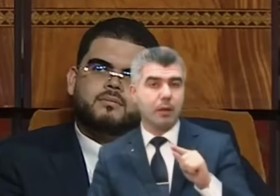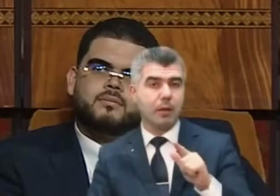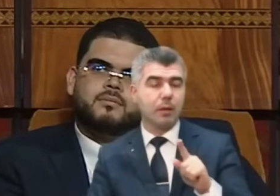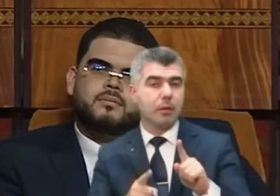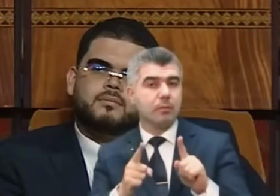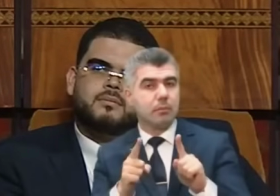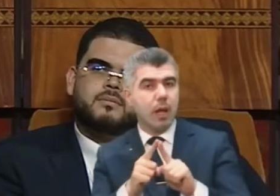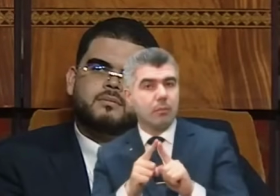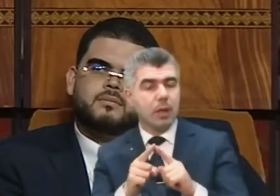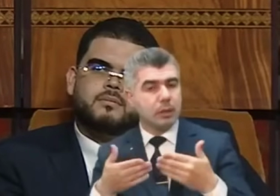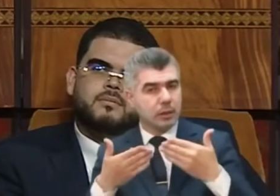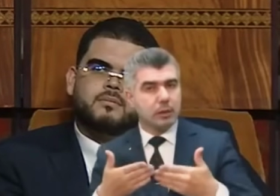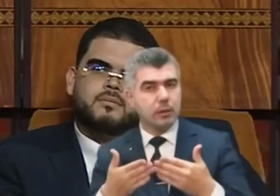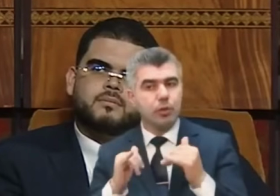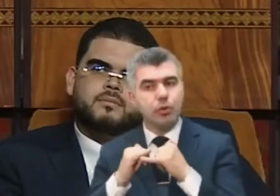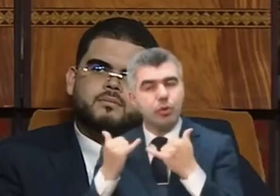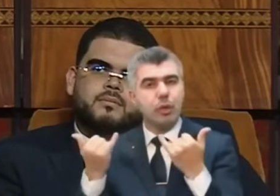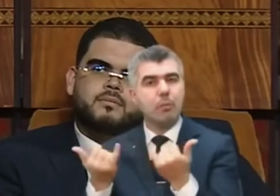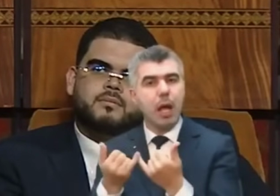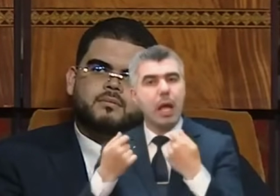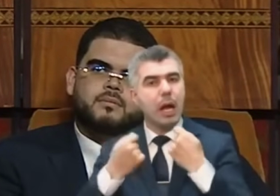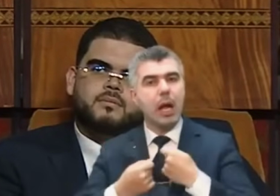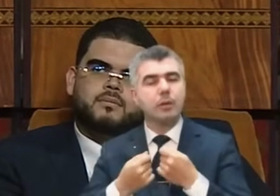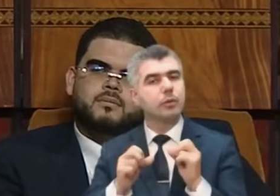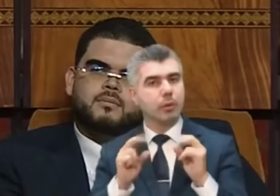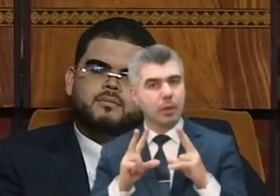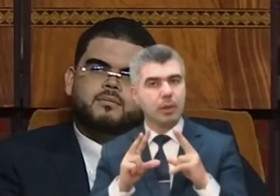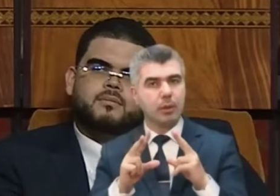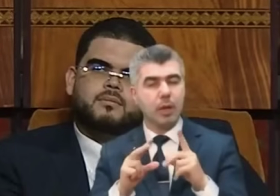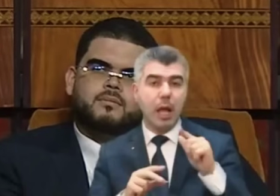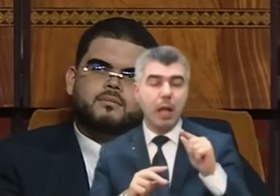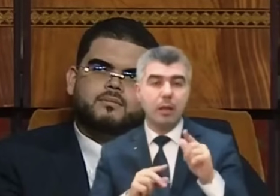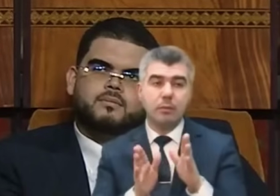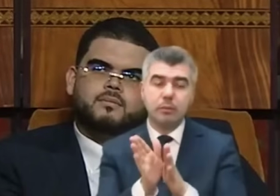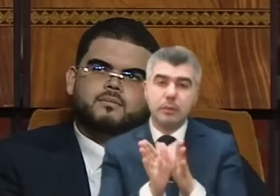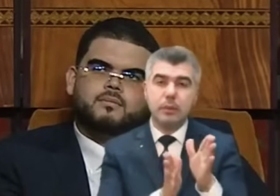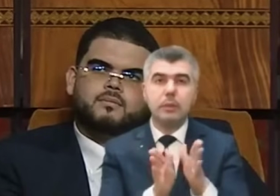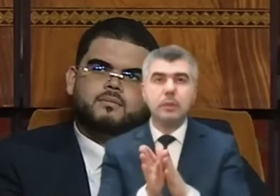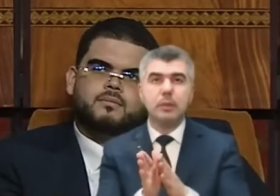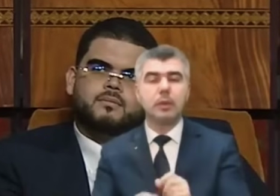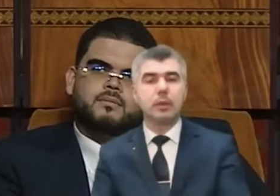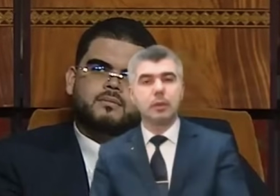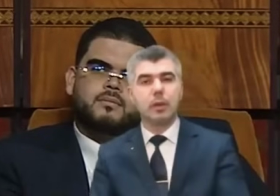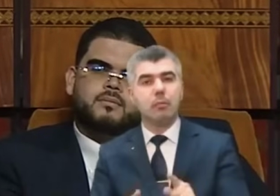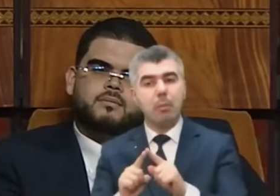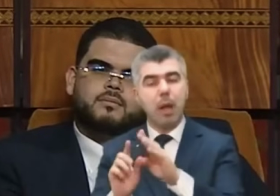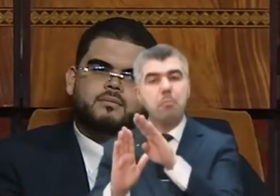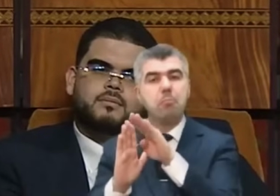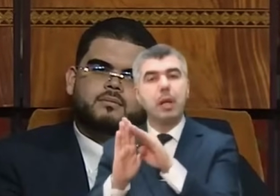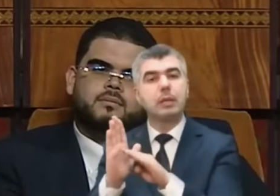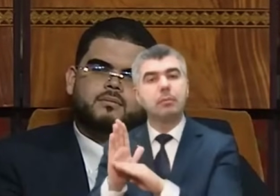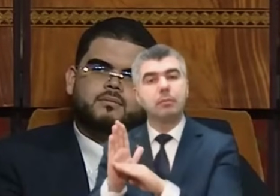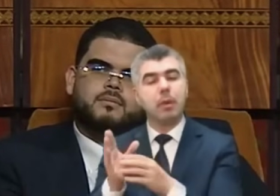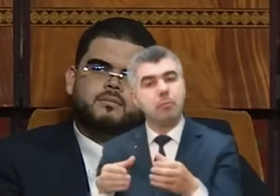فيها هنا راك رئيس ديال الجميع ديال هاد اللي كاين هاد القاعه، وكاين امور اللي كتلي خصك تبت فيها داخل مكتب مجلس النواب.